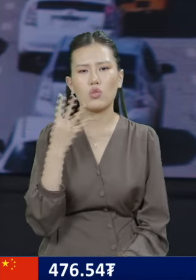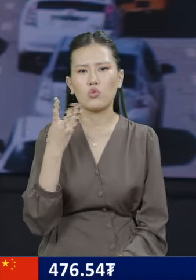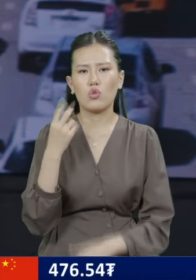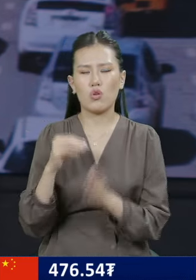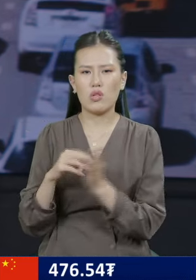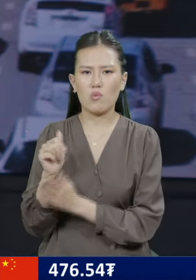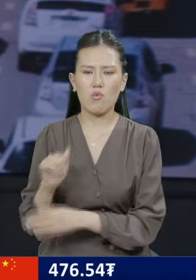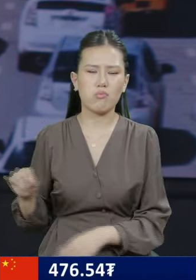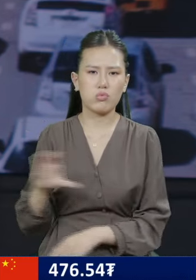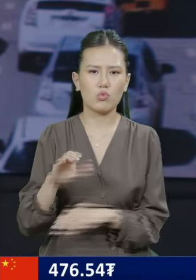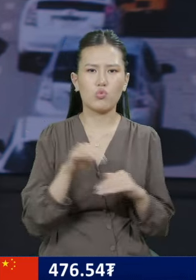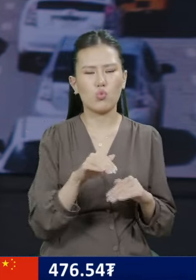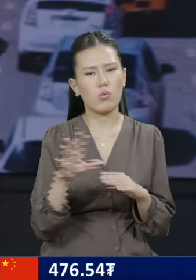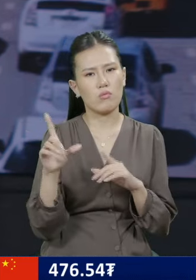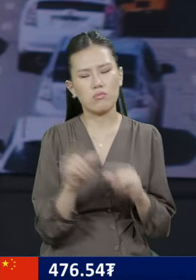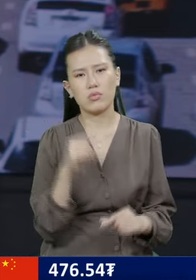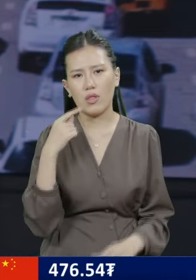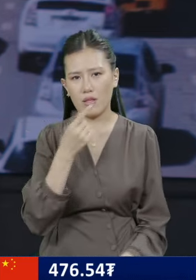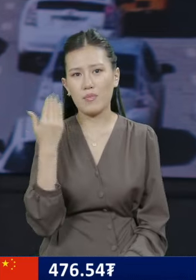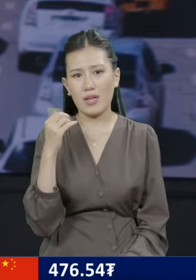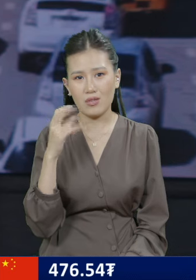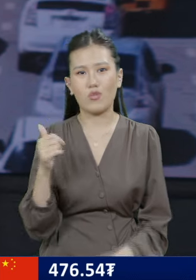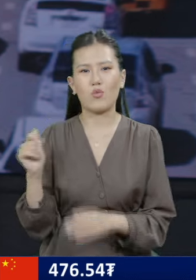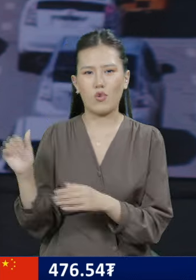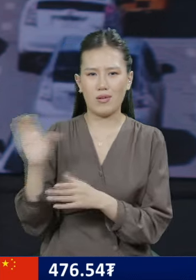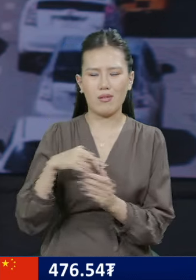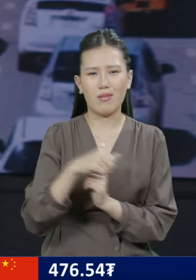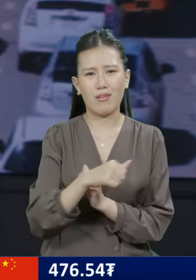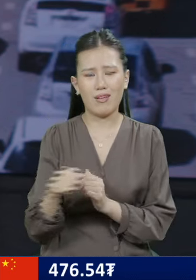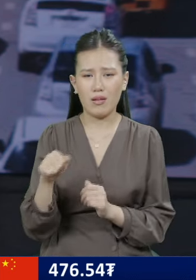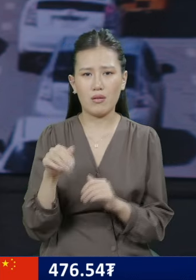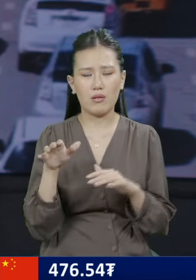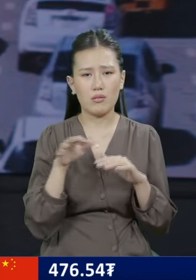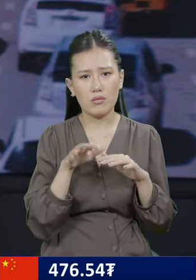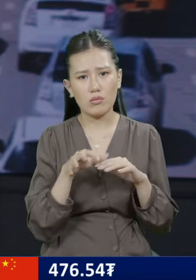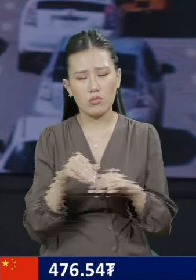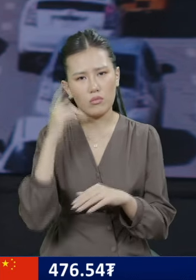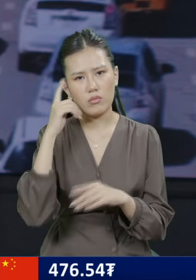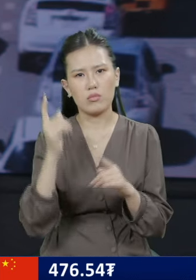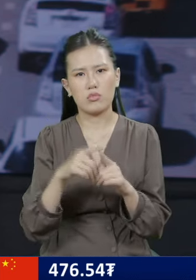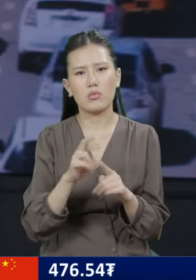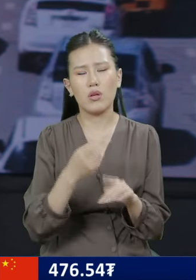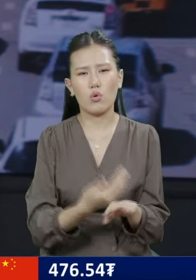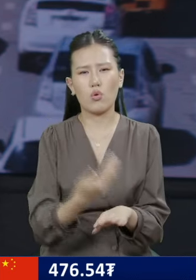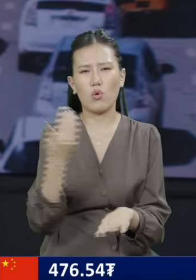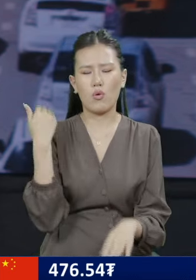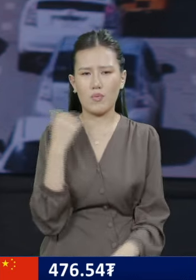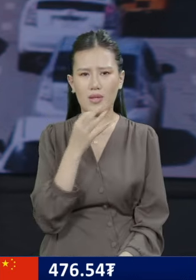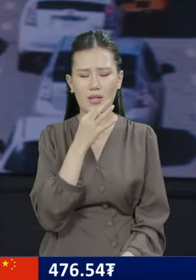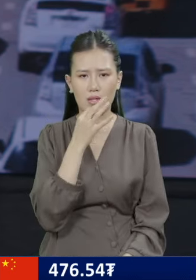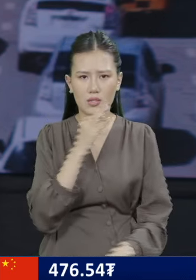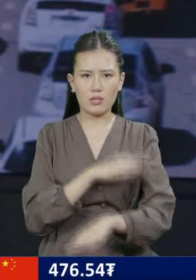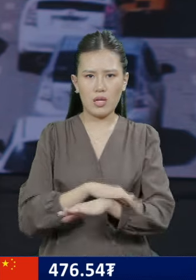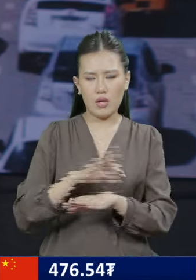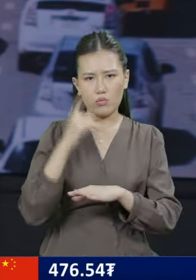төсөөлж байсан. Гэвч нийслэлийн төгжрөл буурсан уу гэвэл үгүй. Угтаа бол хот төлөвлөлт анханасаа буруу байснаас үүдэлтэй гэдгийг дээр дорго мэдэж